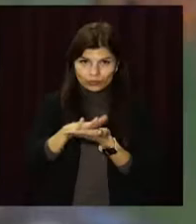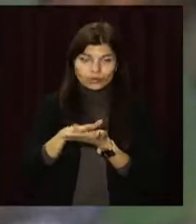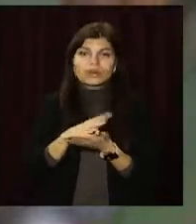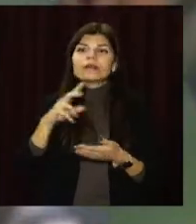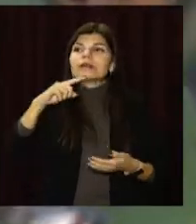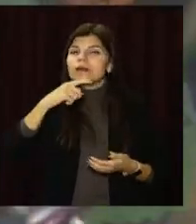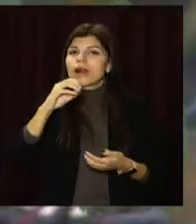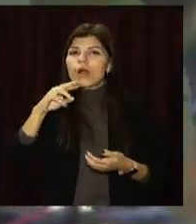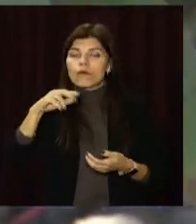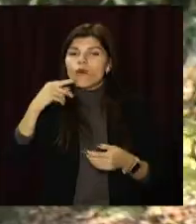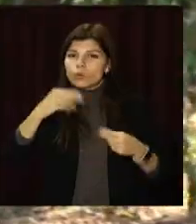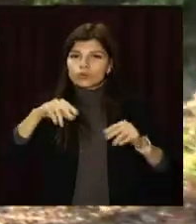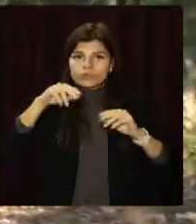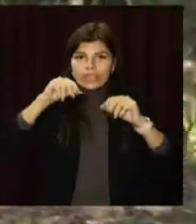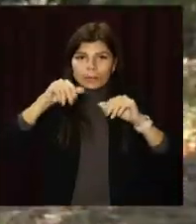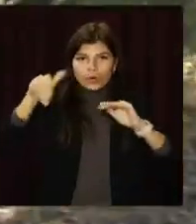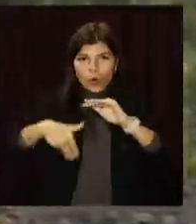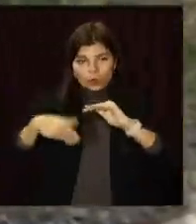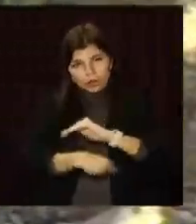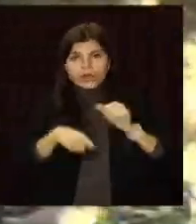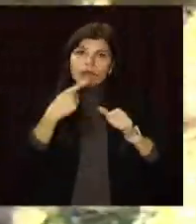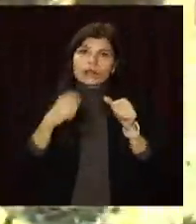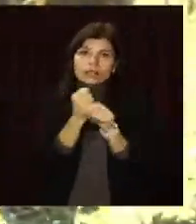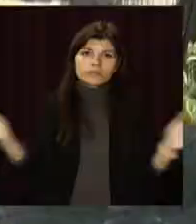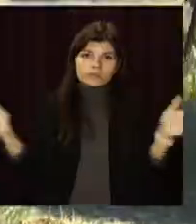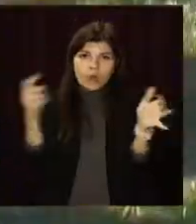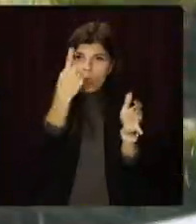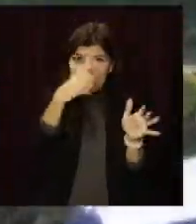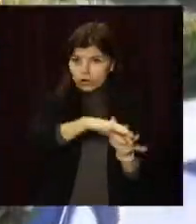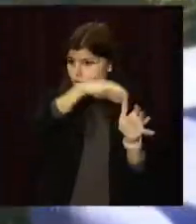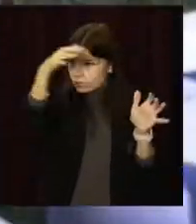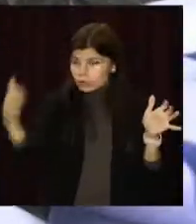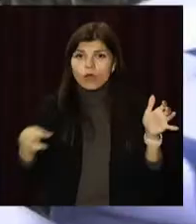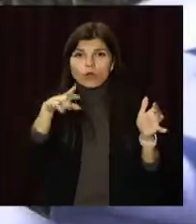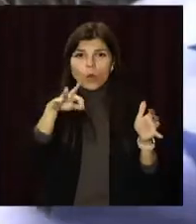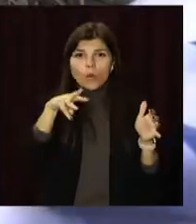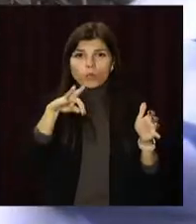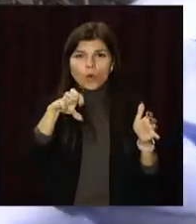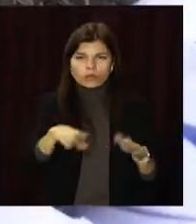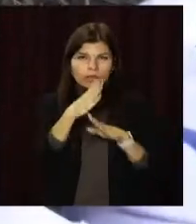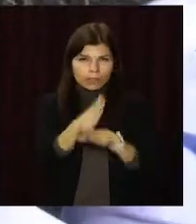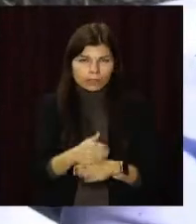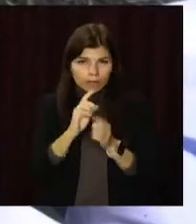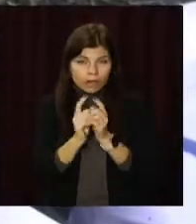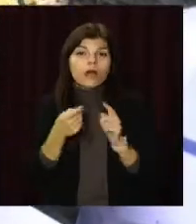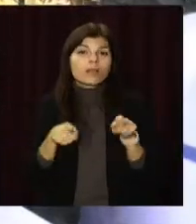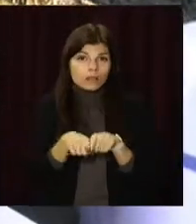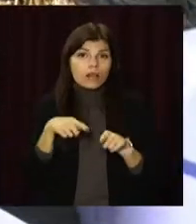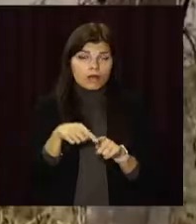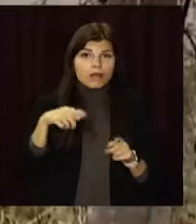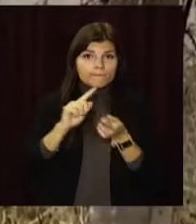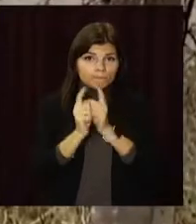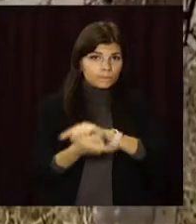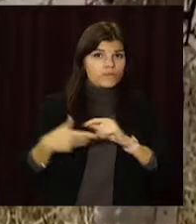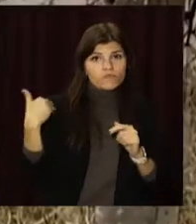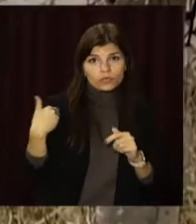радять закопувати листя або ж облаштувати у дворі компостер. Таким чином можна не тільки зберегти природу, а й удобрити рослини.